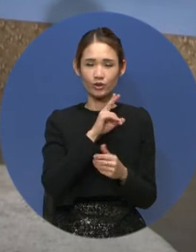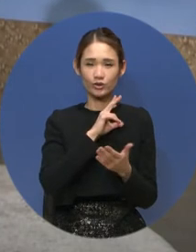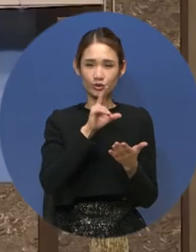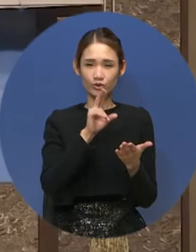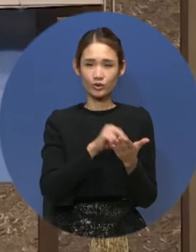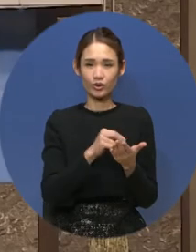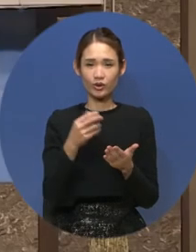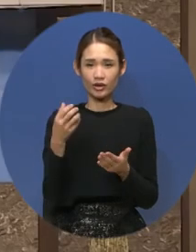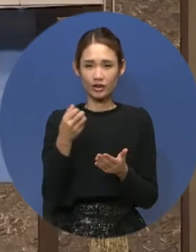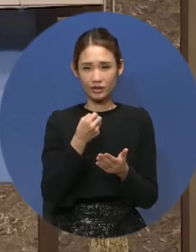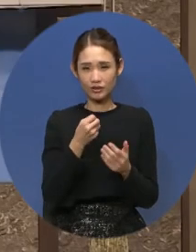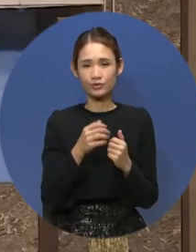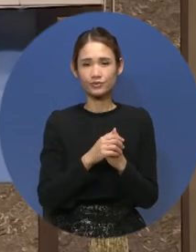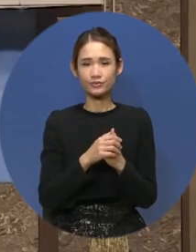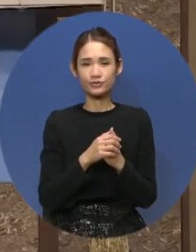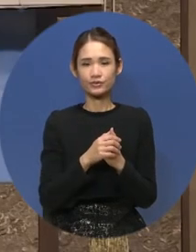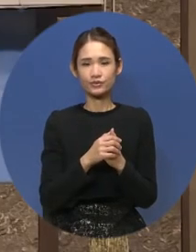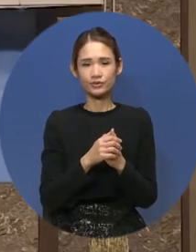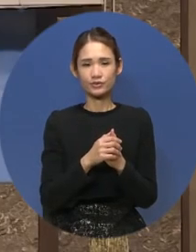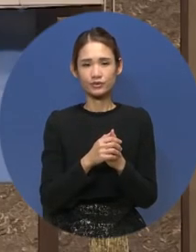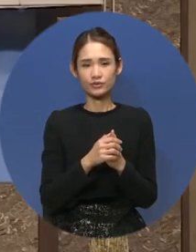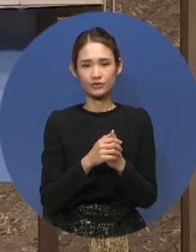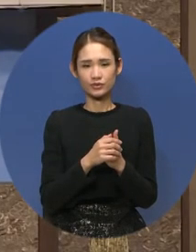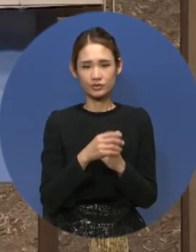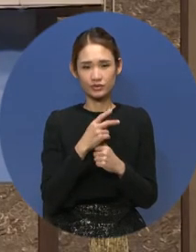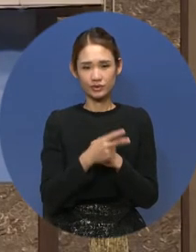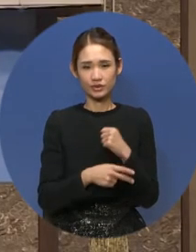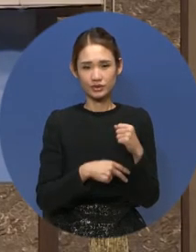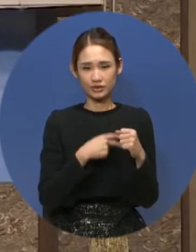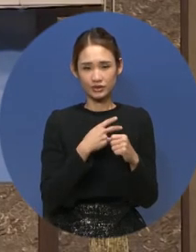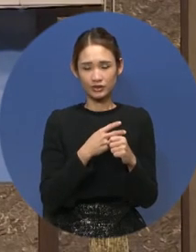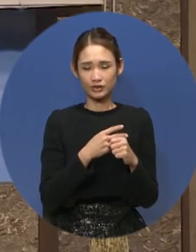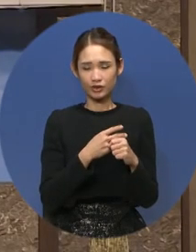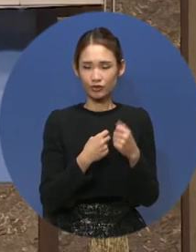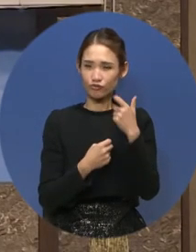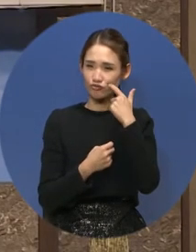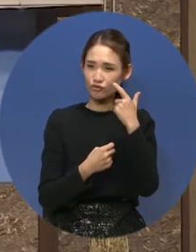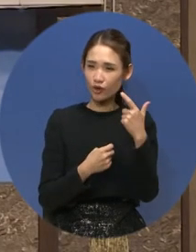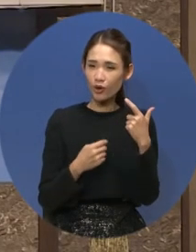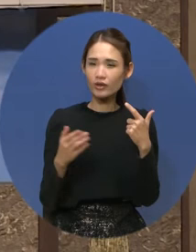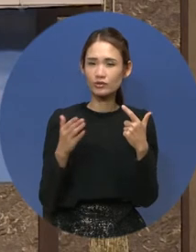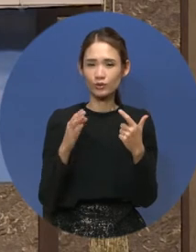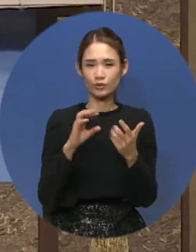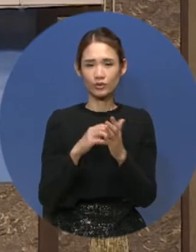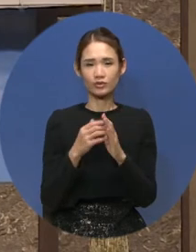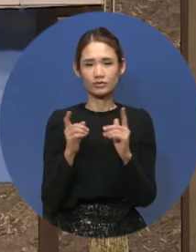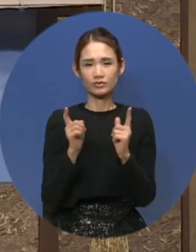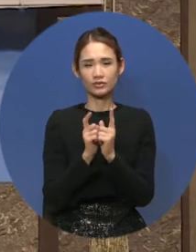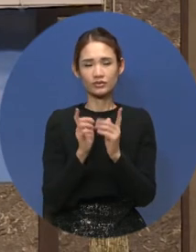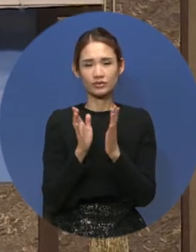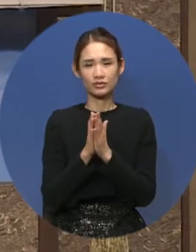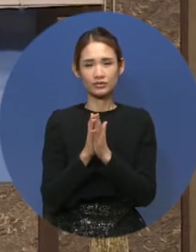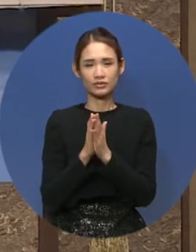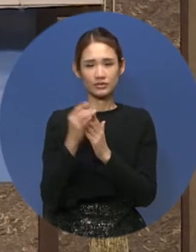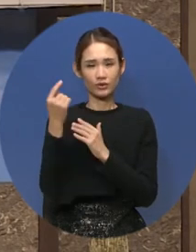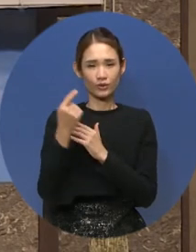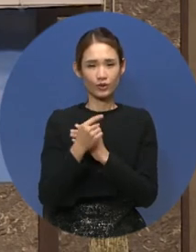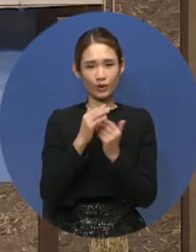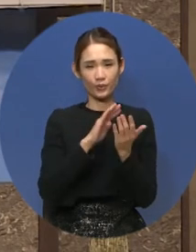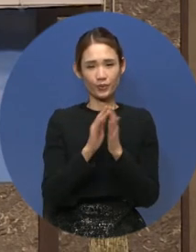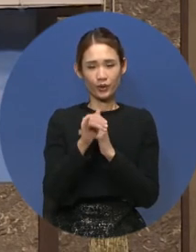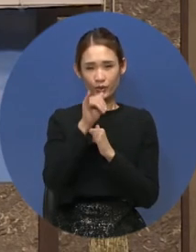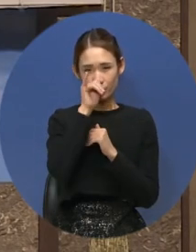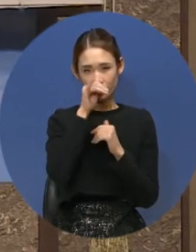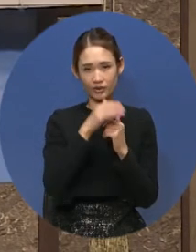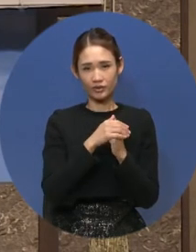비전을 가지고 슬로건을 네. 가지고 지금까지 해왔는데요. 2년 반이 됐는데 많은 구민분들이 피부에 와닿을 정도 변화를 느끼는 것 같아요. 예.